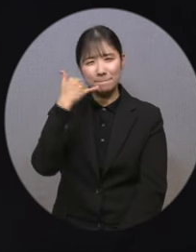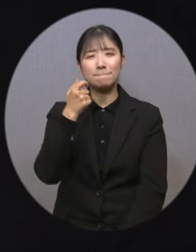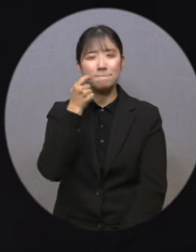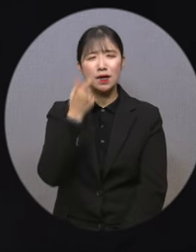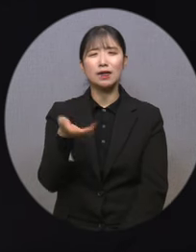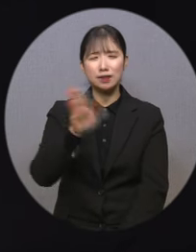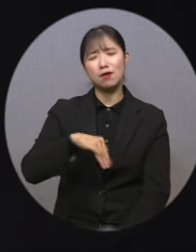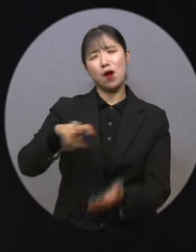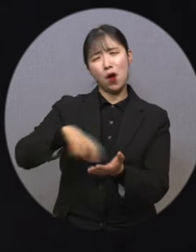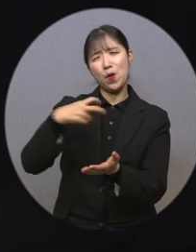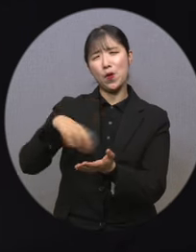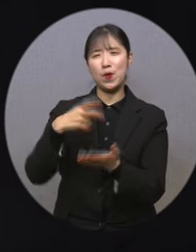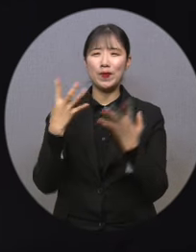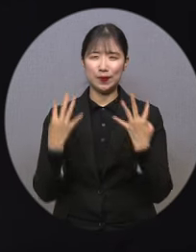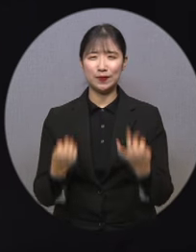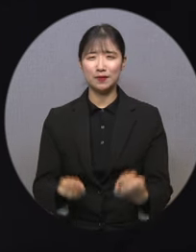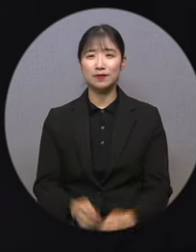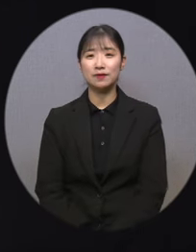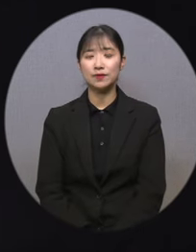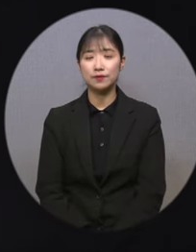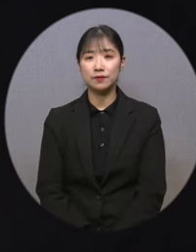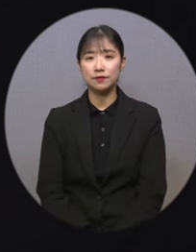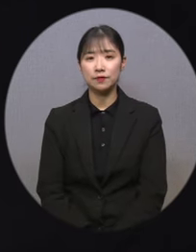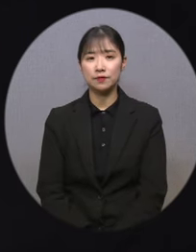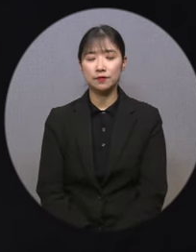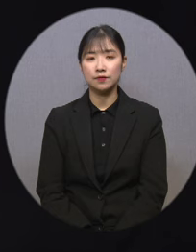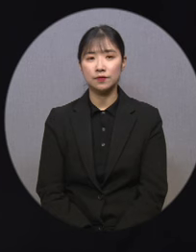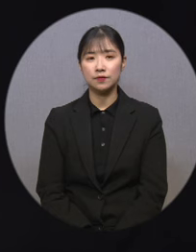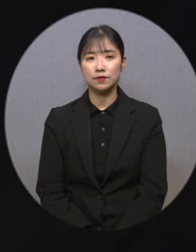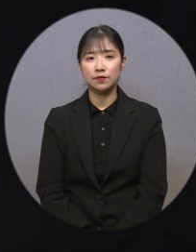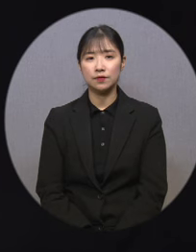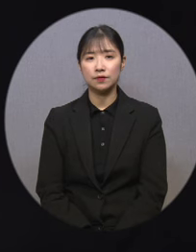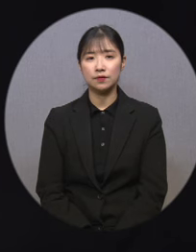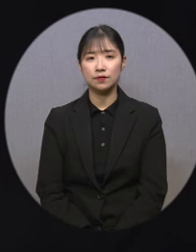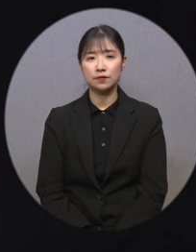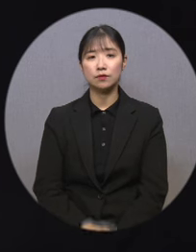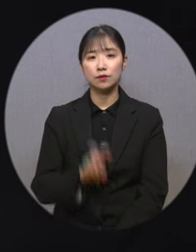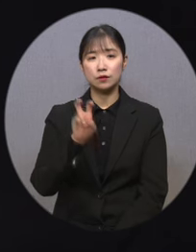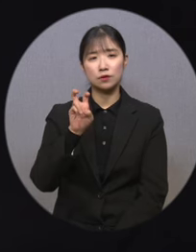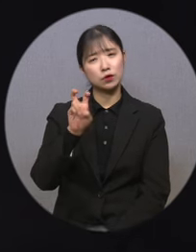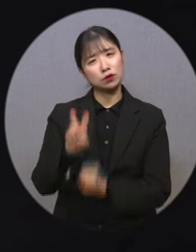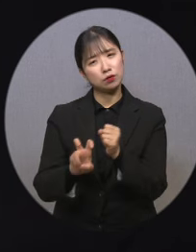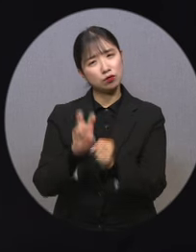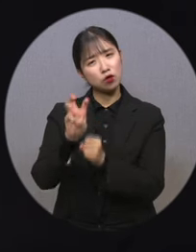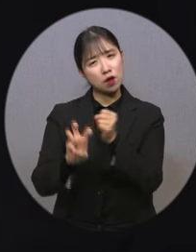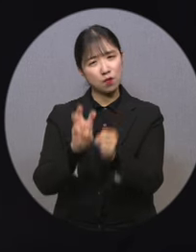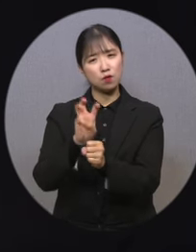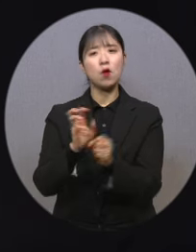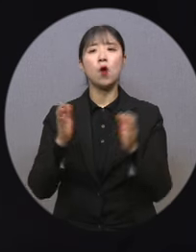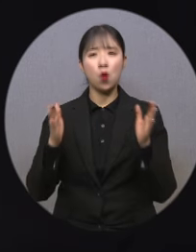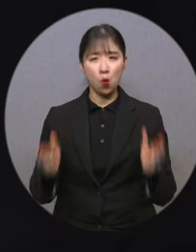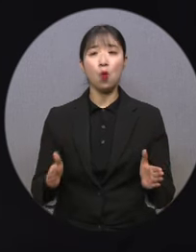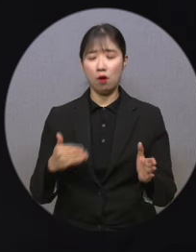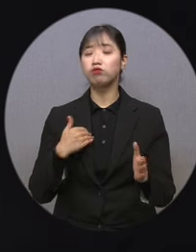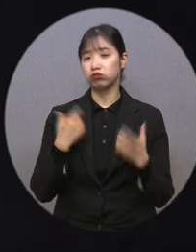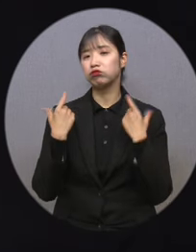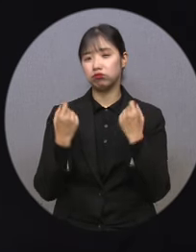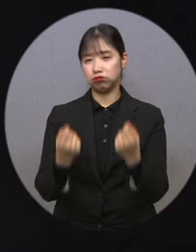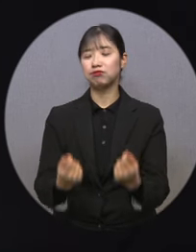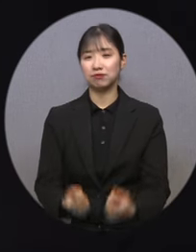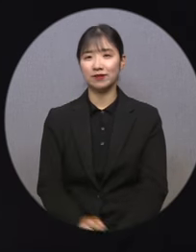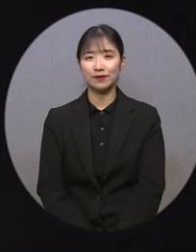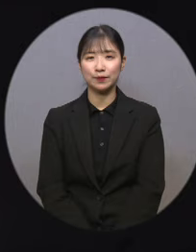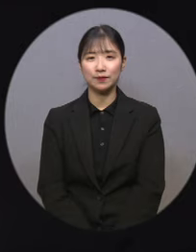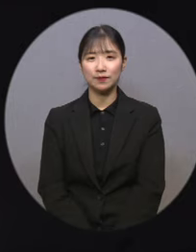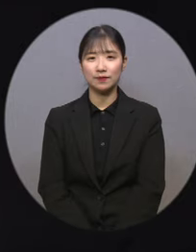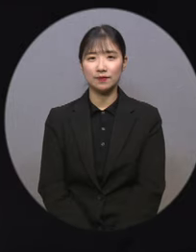전화는 계속 오죠. 그러니까 한 2, 30년간 그렇다고 봐야 됩니다. 하루 이틀이 아니고.